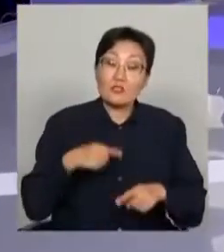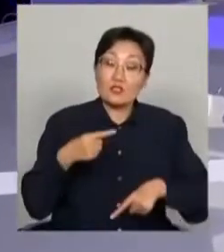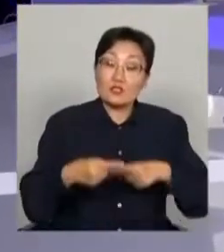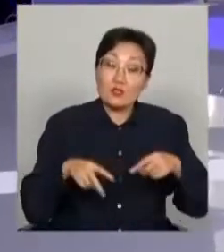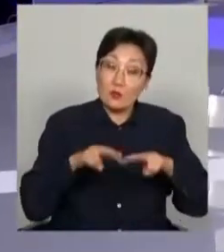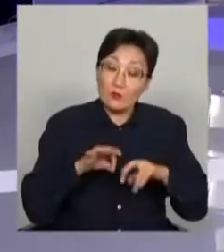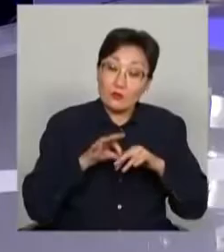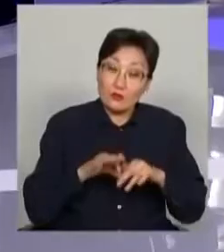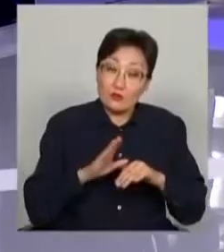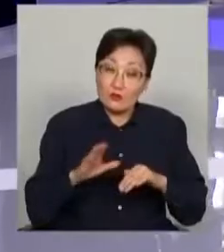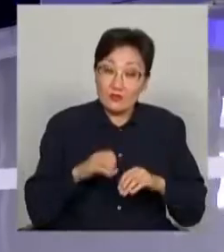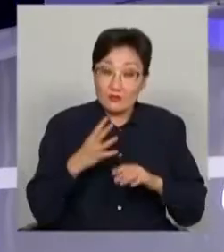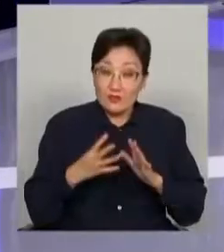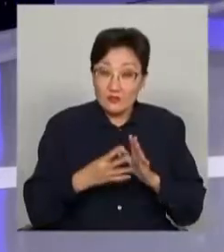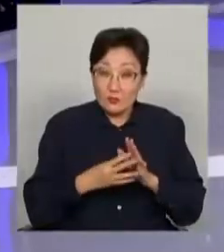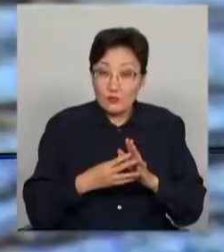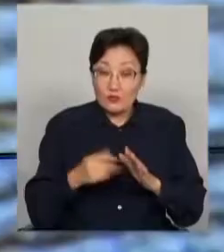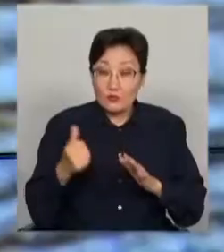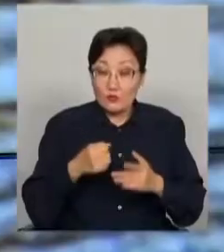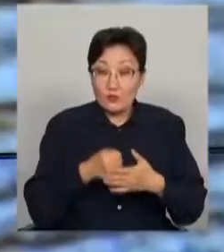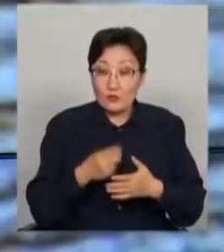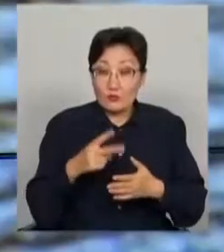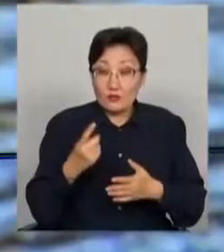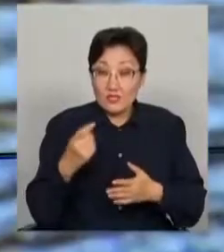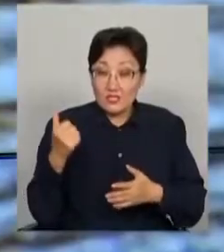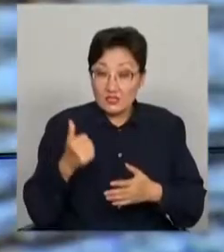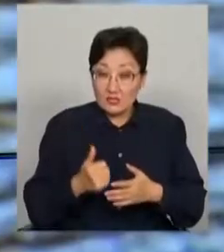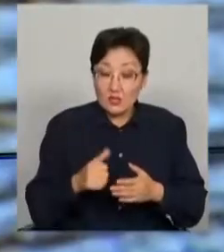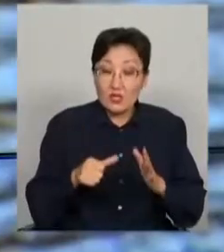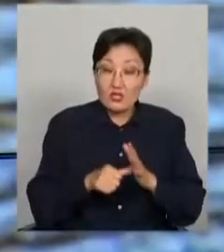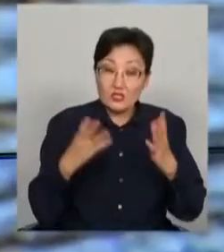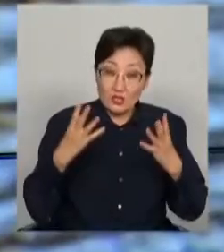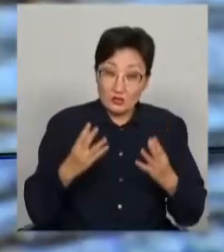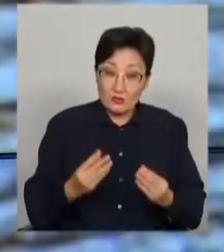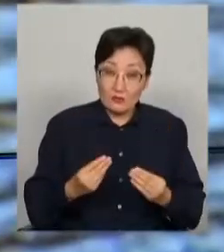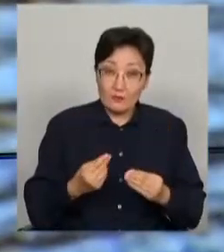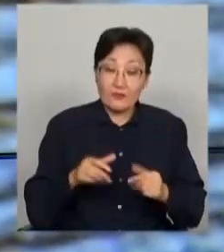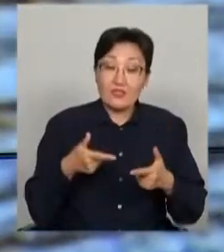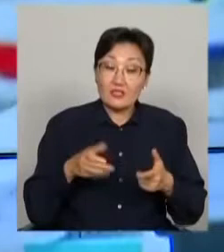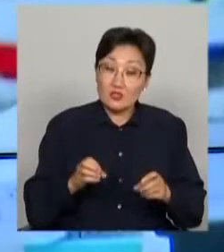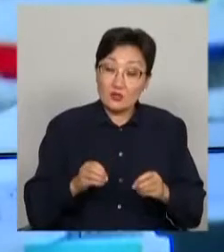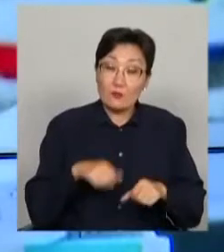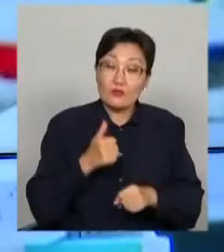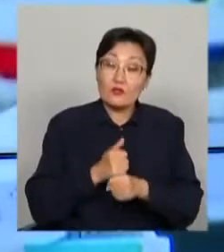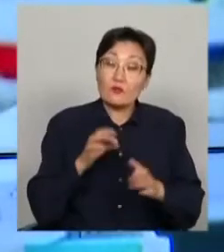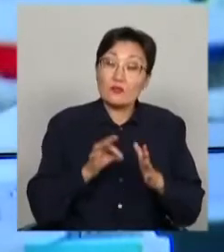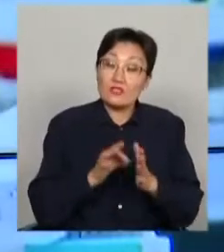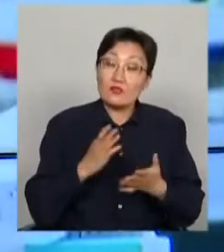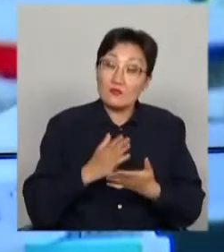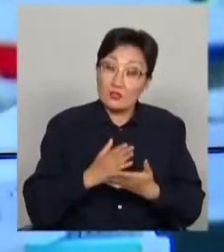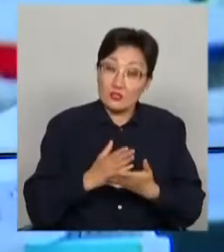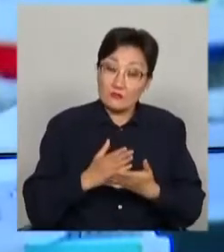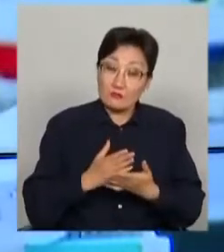скрининг проводится с 19 недель до 21 недель 6 дней, где основной целью ее